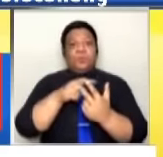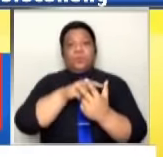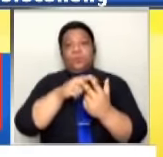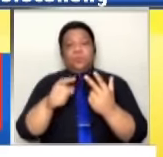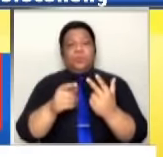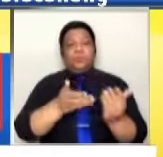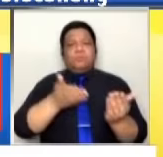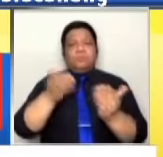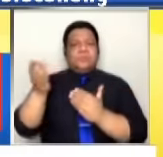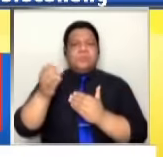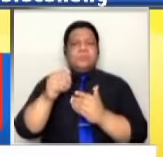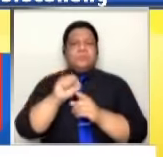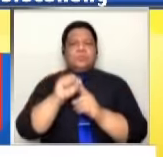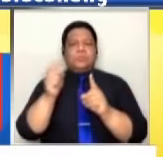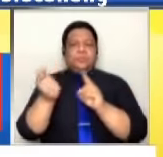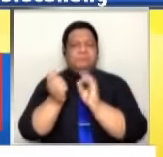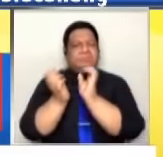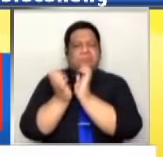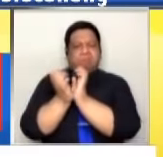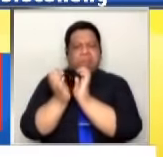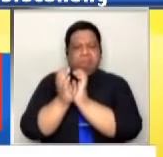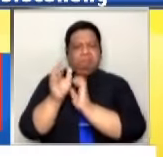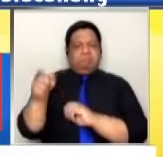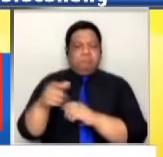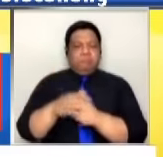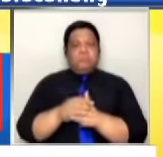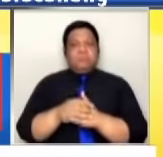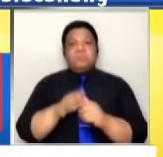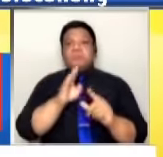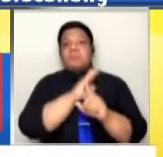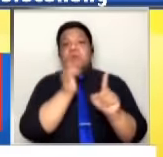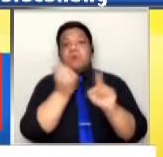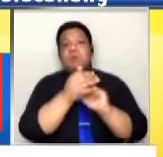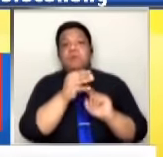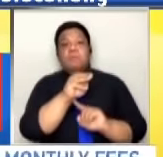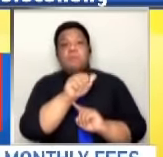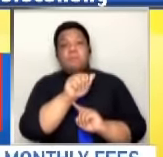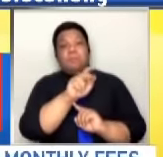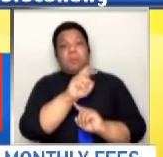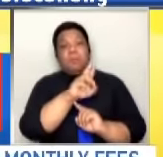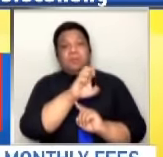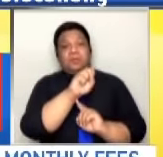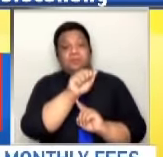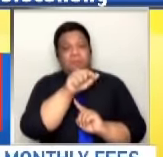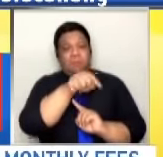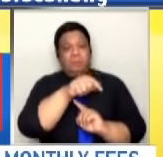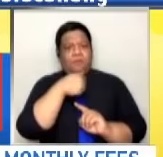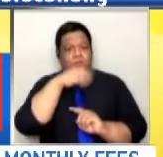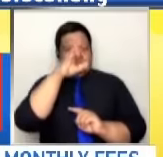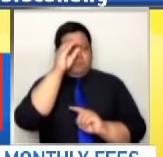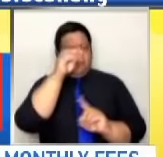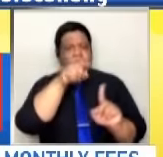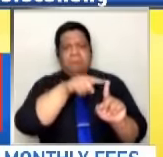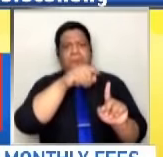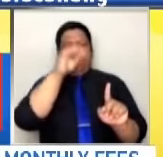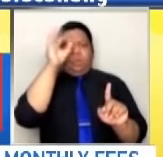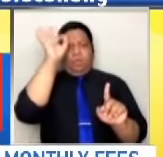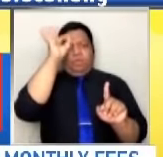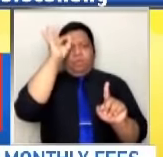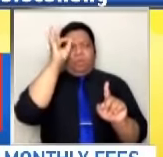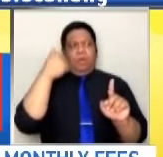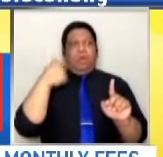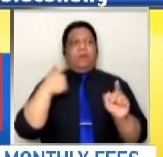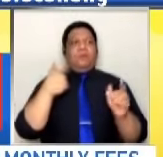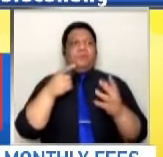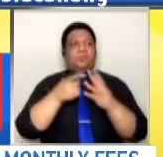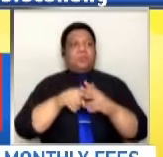Development Department. Sa Barangay Manresa, isang lalaki ang inabutan sa kalsada. Hindi raw niya alam na mula 6 PM hanggang 5 AM na ang curfew.